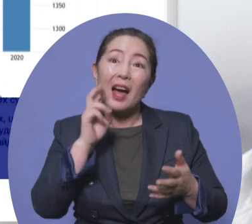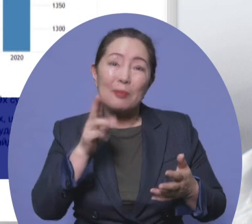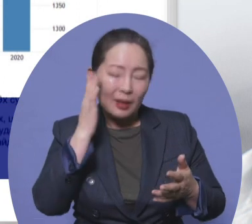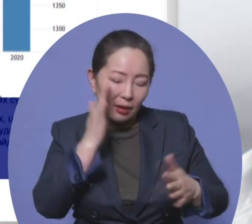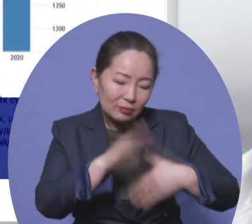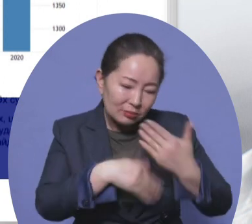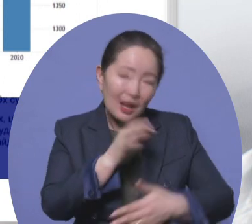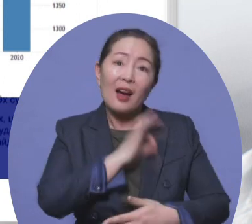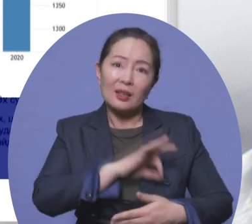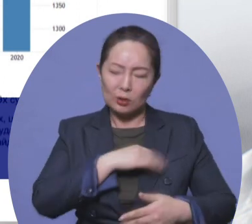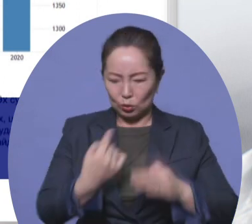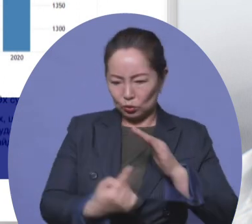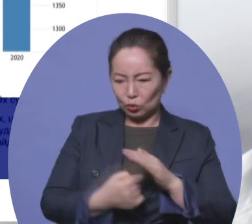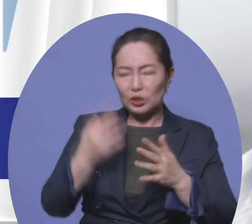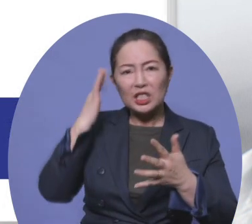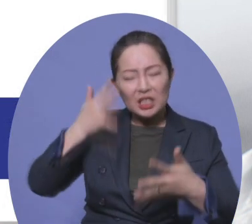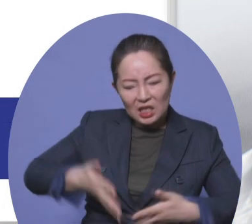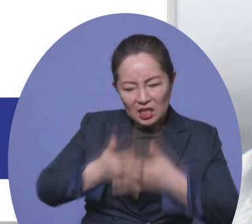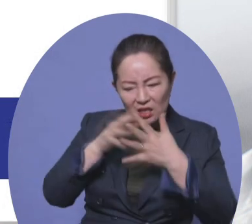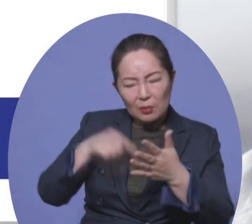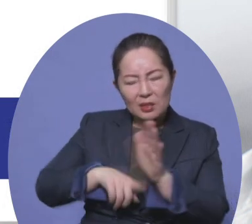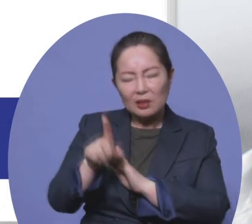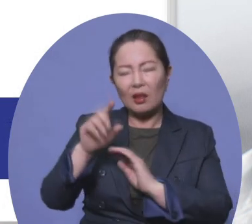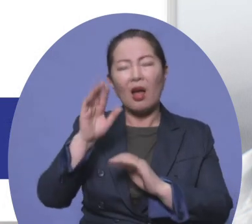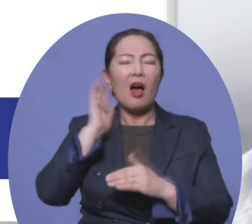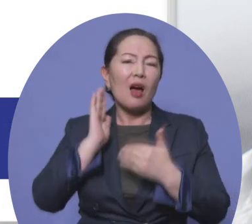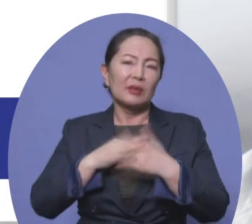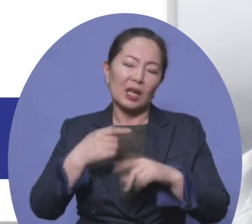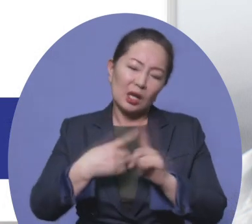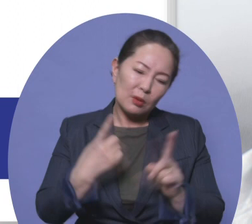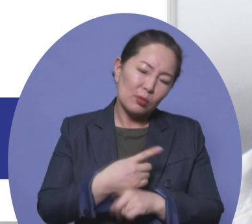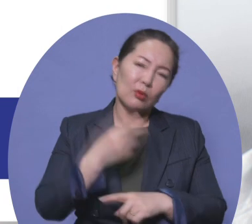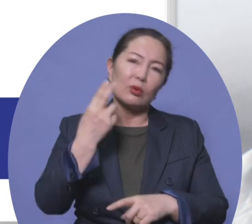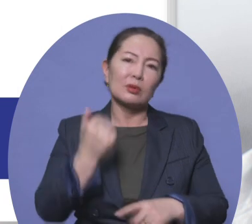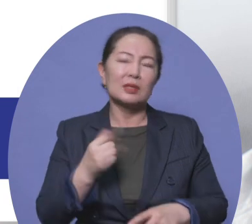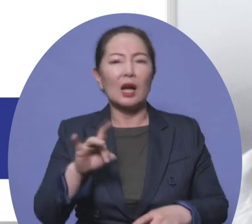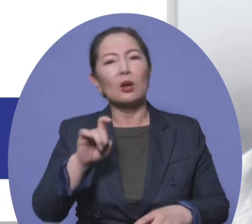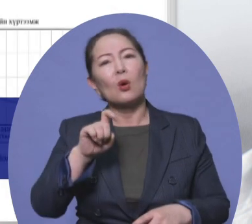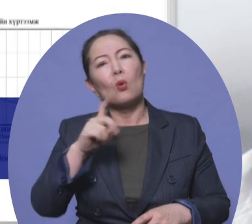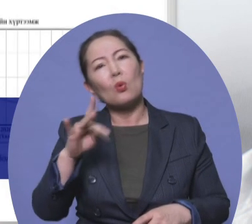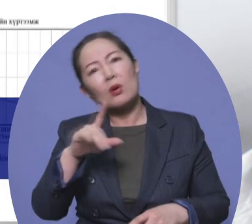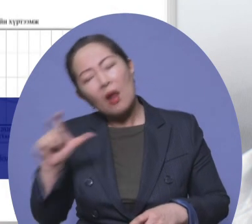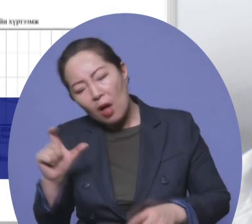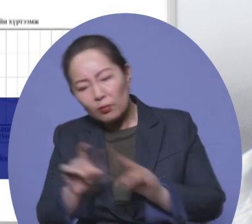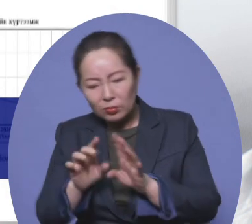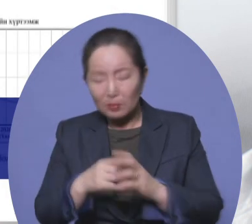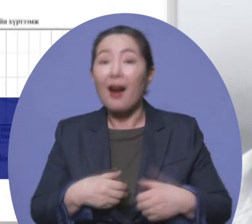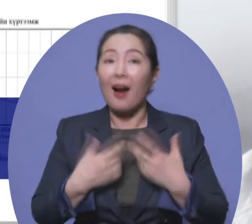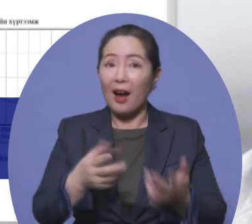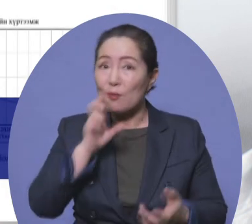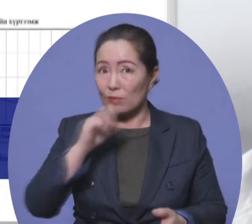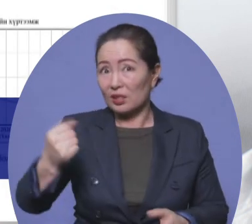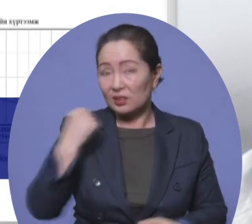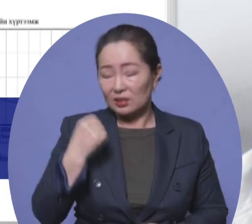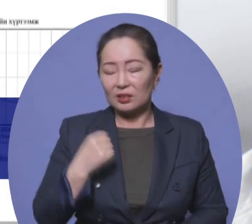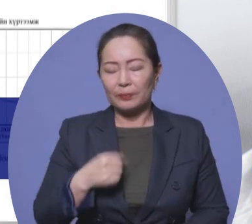учраас аль болох нөгөө суурь системээс нь авилгын төсөөллийн индекс, авилгын гимтэрэг, авилгын цар хүрээний үзүүлэлтүүдийг гаргах гэж оролцсон. Жишээлбэл